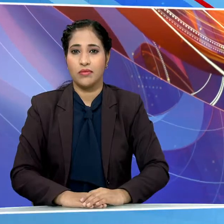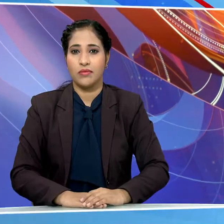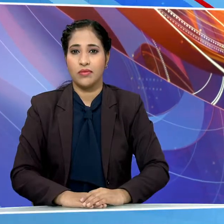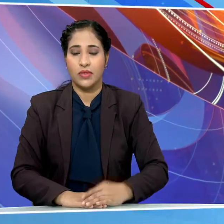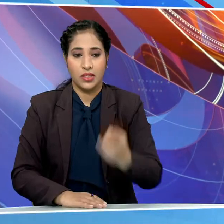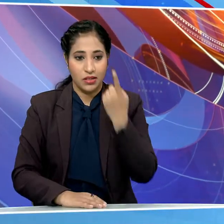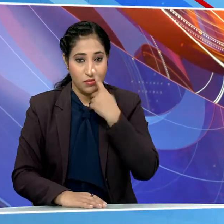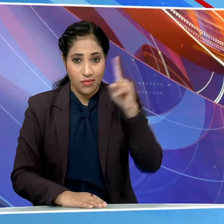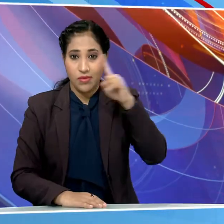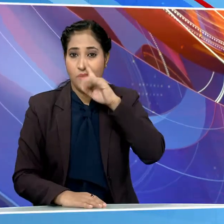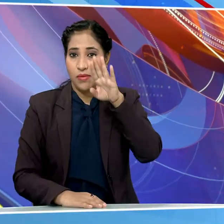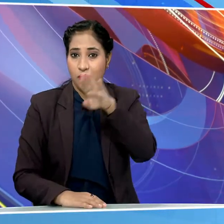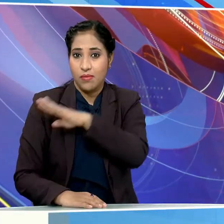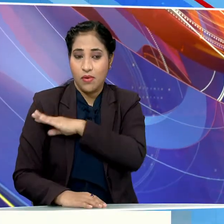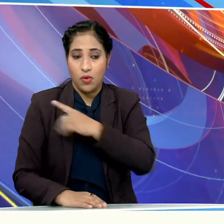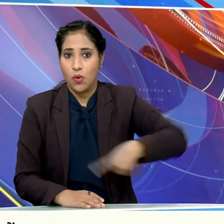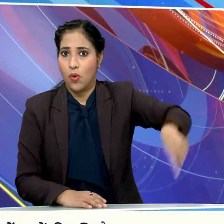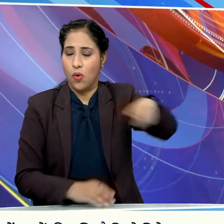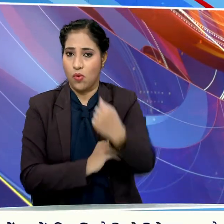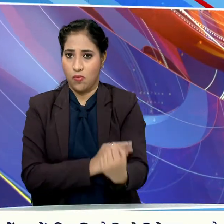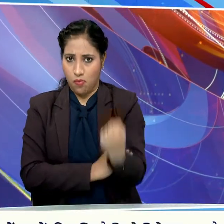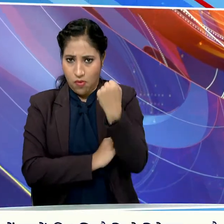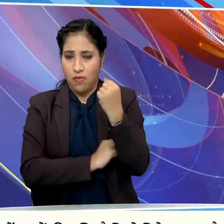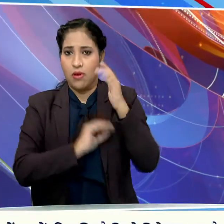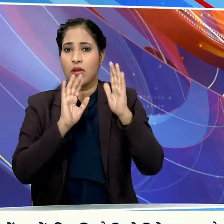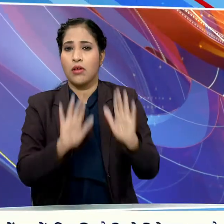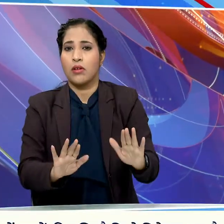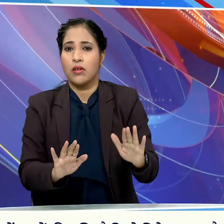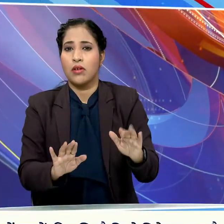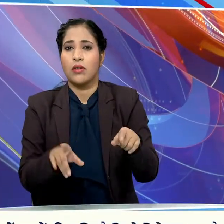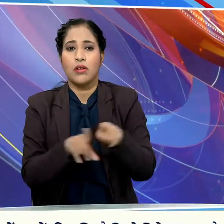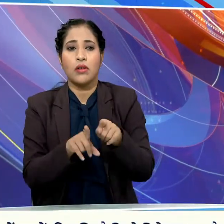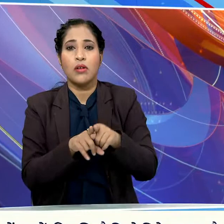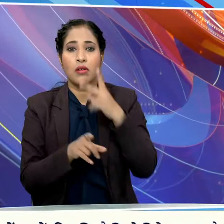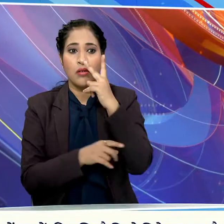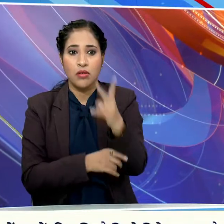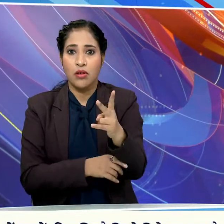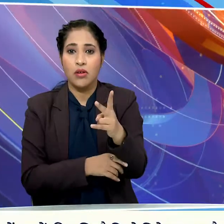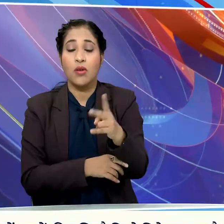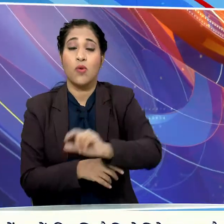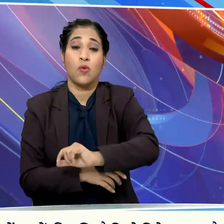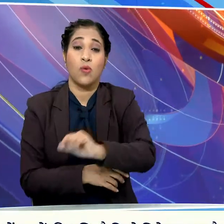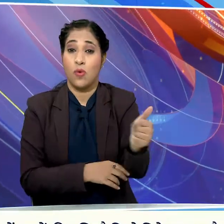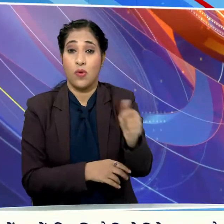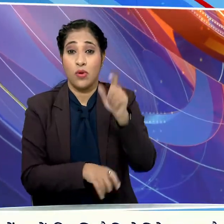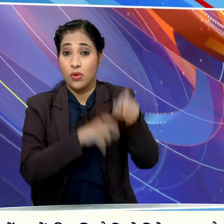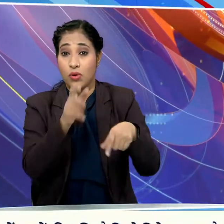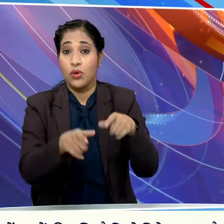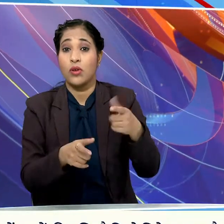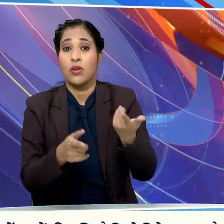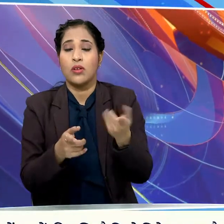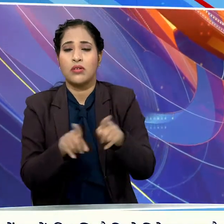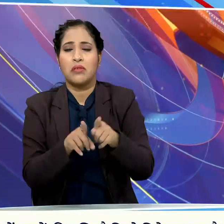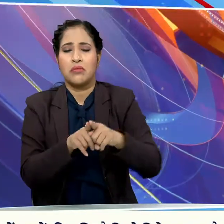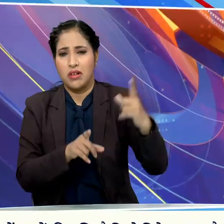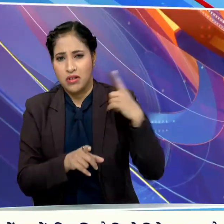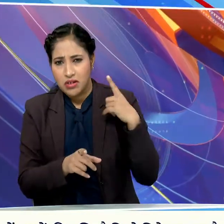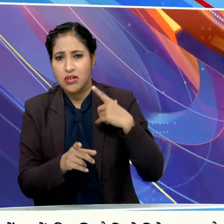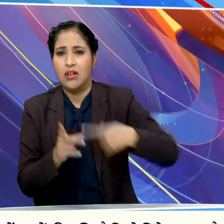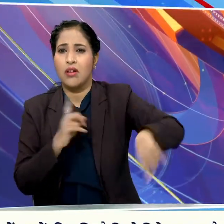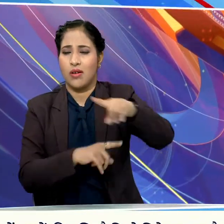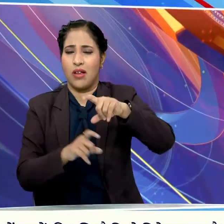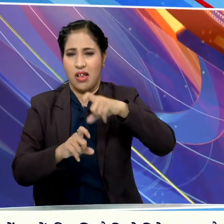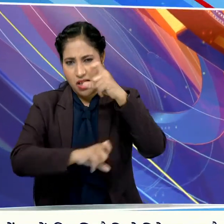માતાઓ બહેનોની જે સંગઠન શક્તિ છે એના કારણે આ શક્ય બન્યું છે, નહીં તો આખી